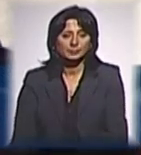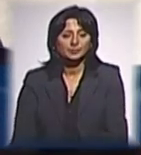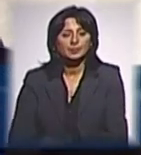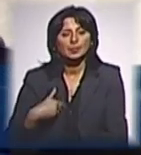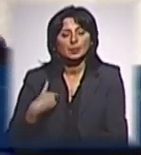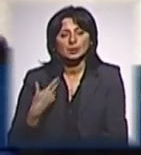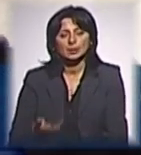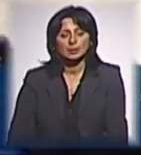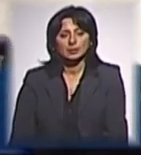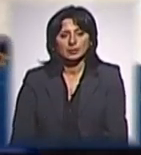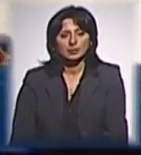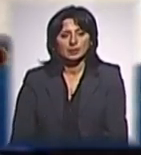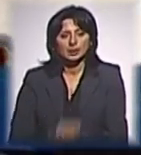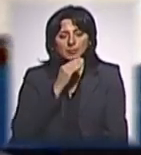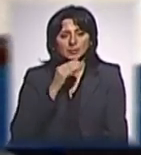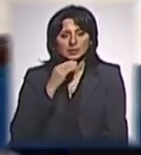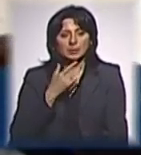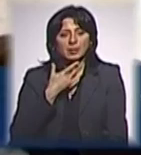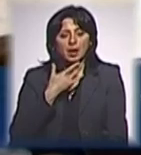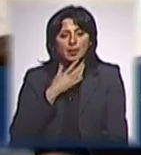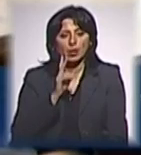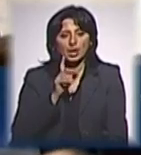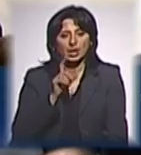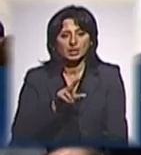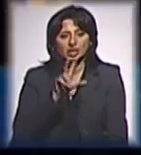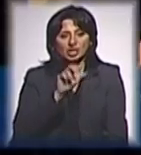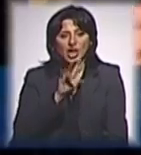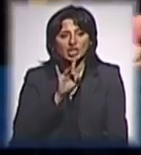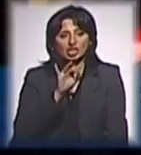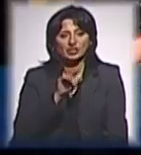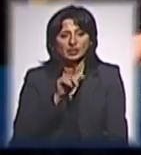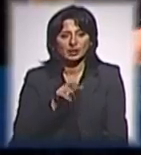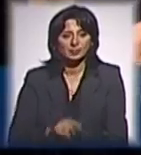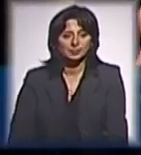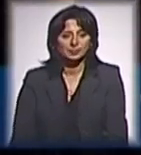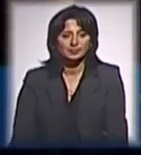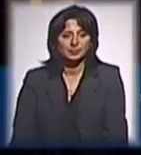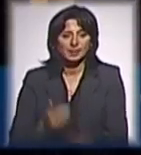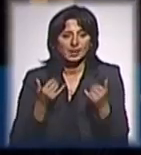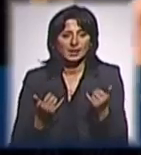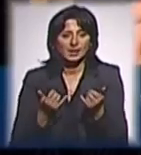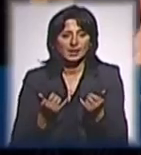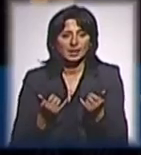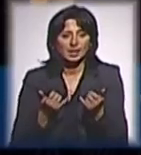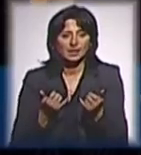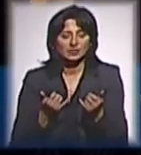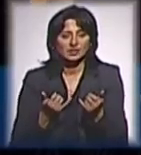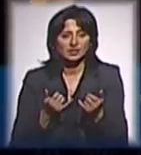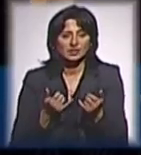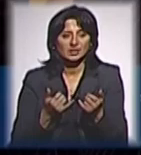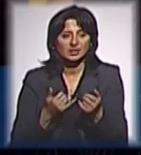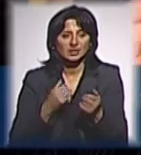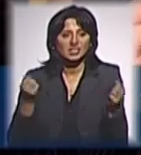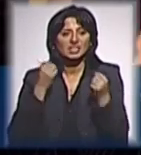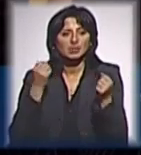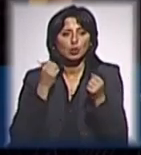მოგესალმებით. მცხეთის გამგებლობის კანდიდატი დავით ჯარაშნელი. დღესაც სპორტს